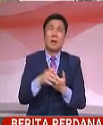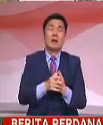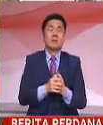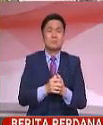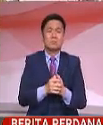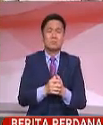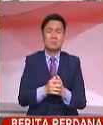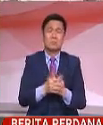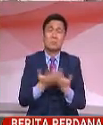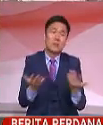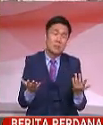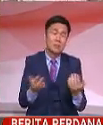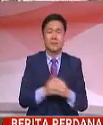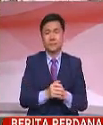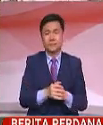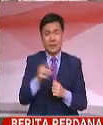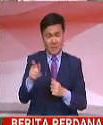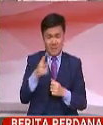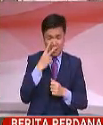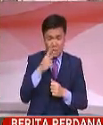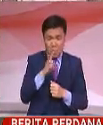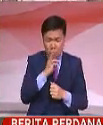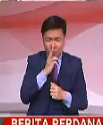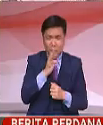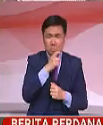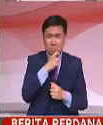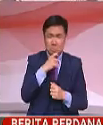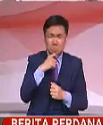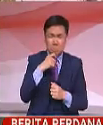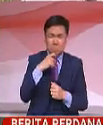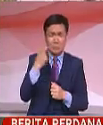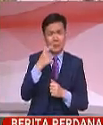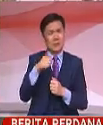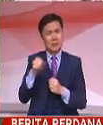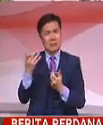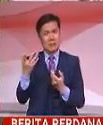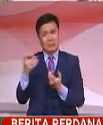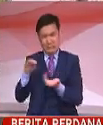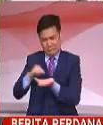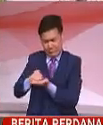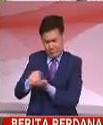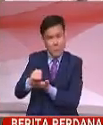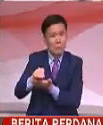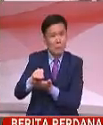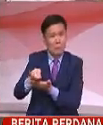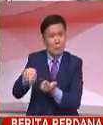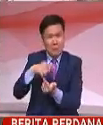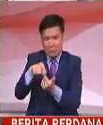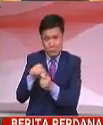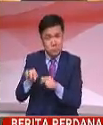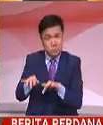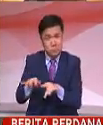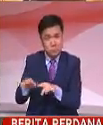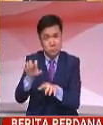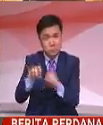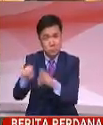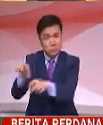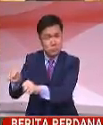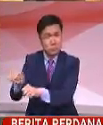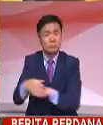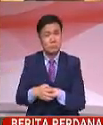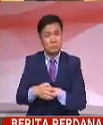lah. Ni air kering lah ni. Lepas tu musuh pun banyak. Musuh tikus apa duduk kerak padi eh.